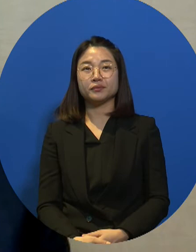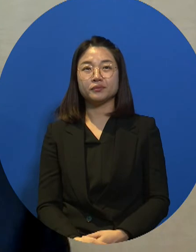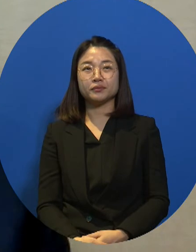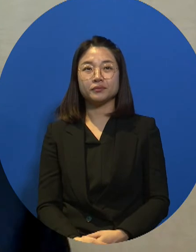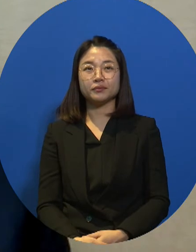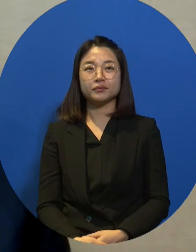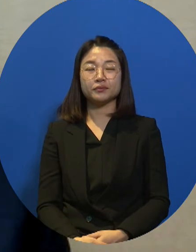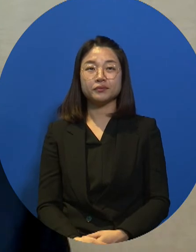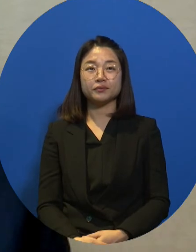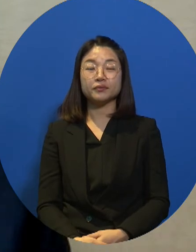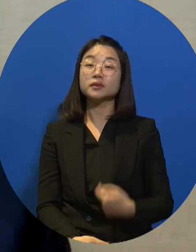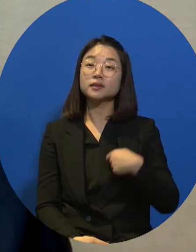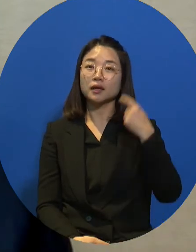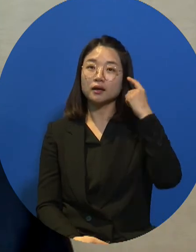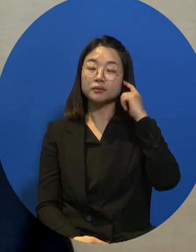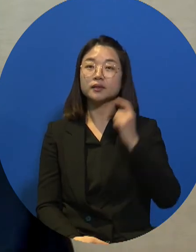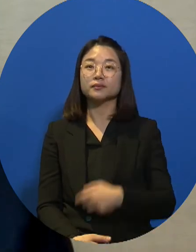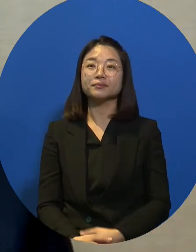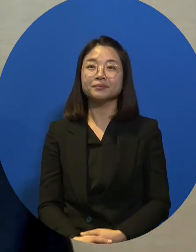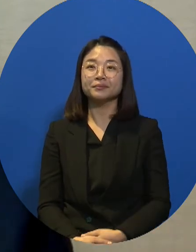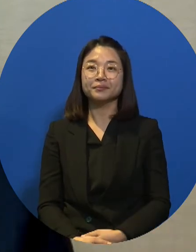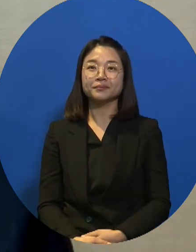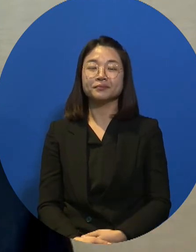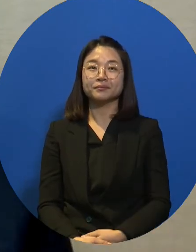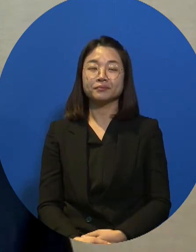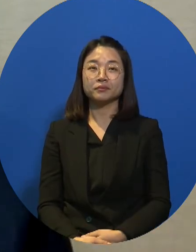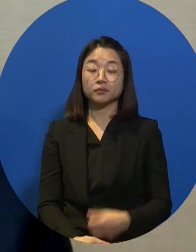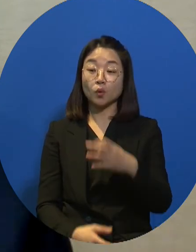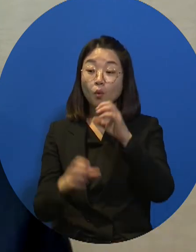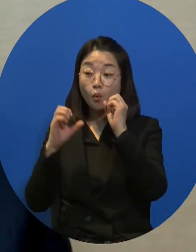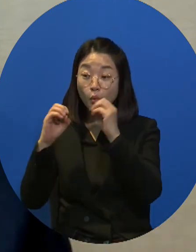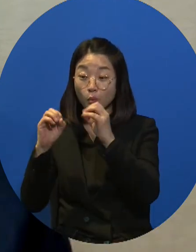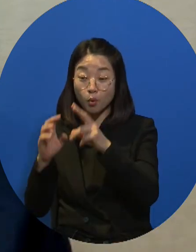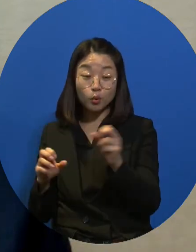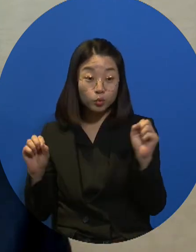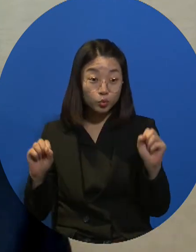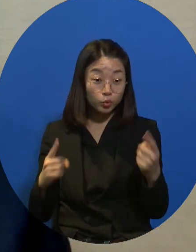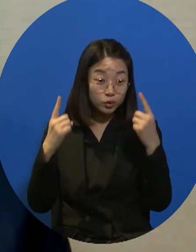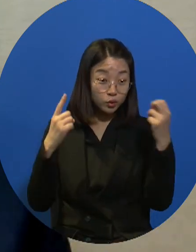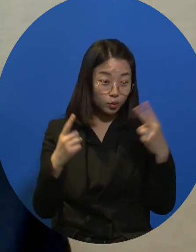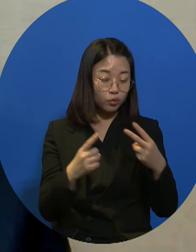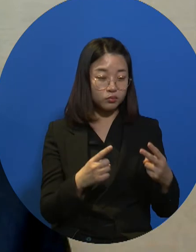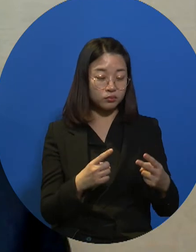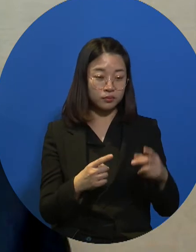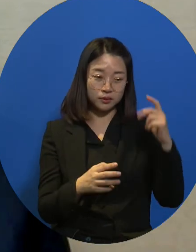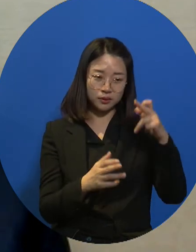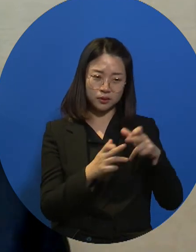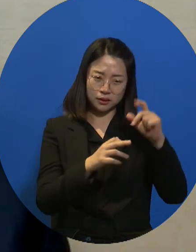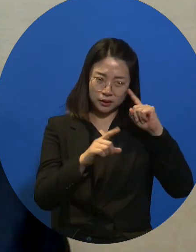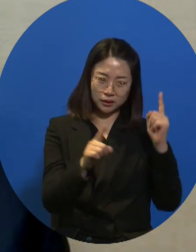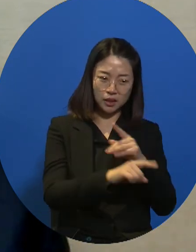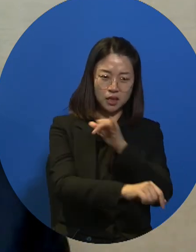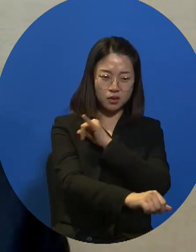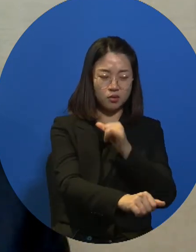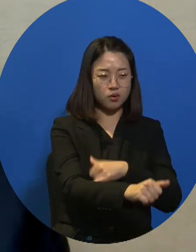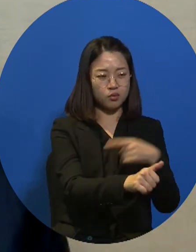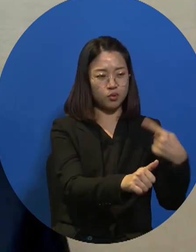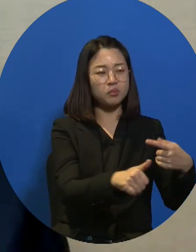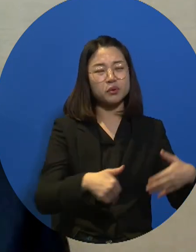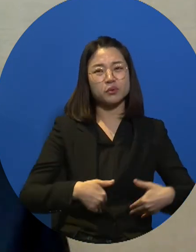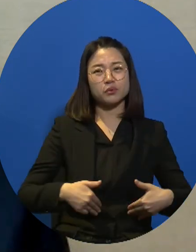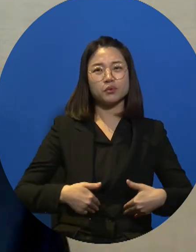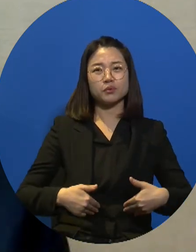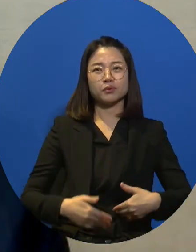좀 주도해야 되지 않겠느냐. 그리고 이런 홍보와 동시에 교육도 필요하다고 생각이 됩니다. 인권 교육도 같이